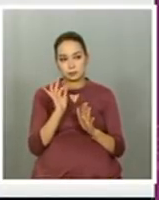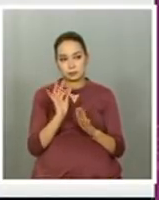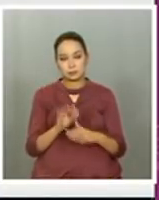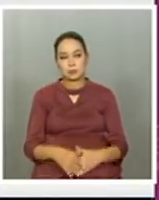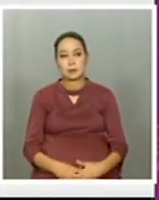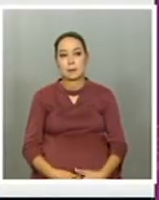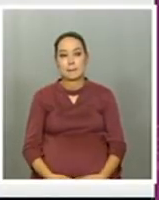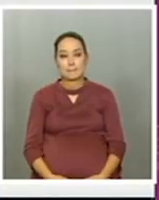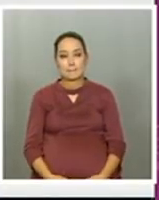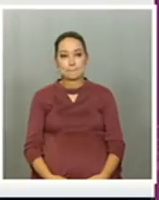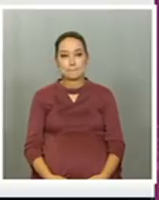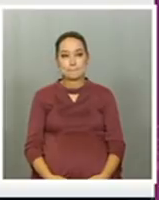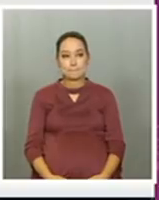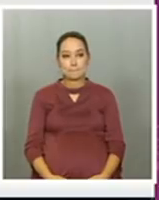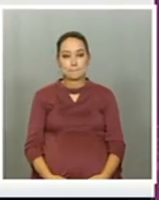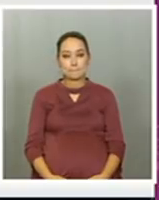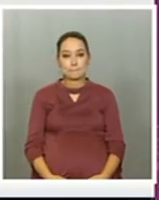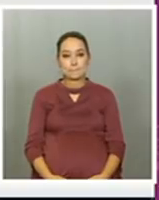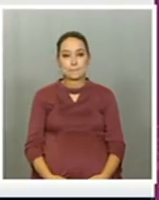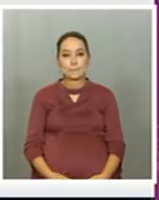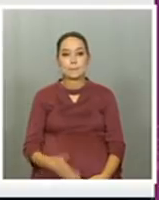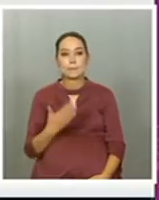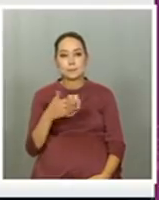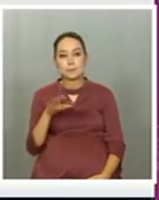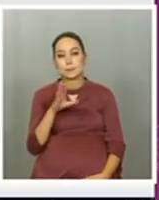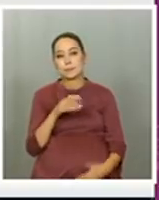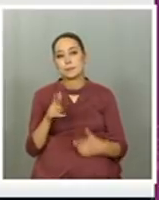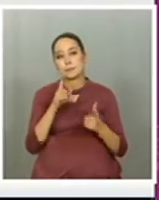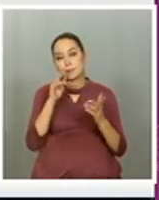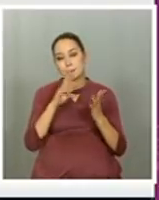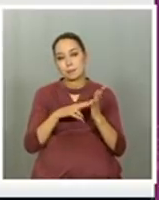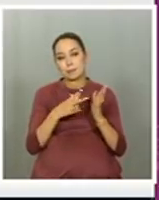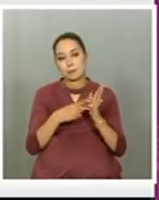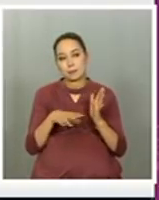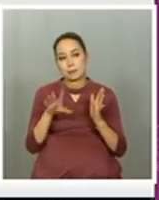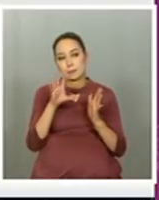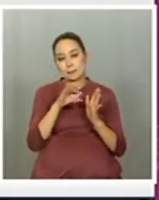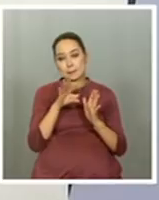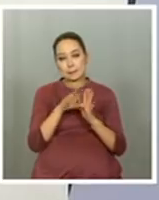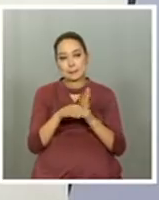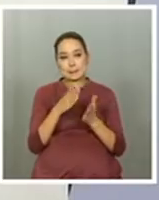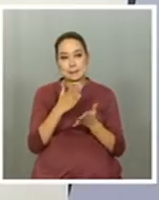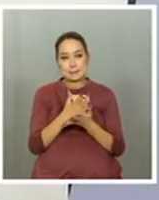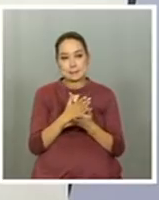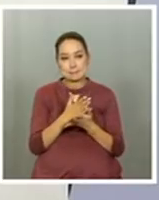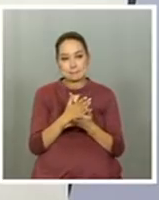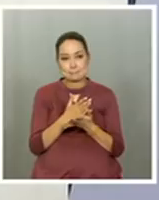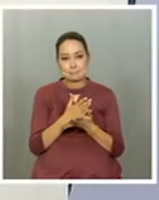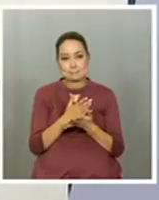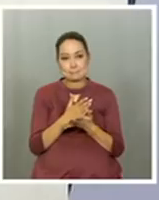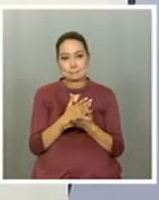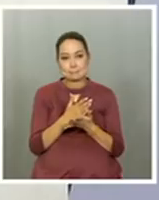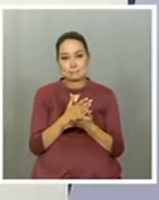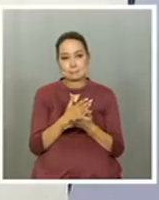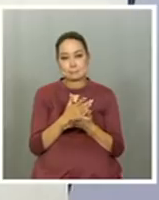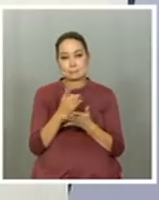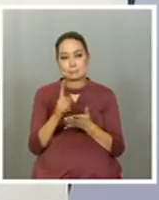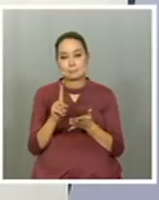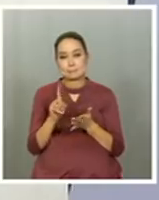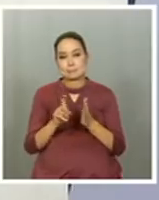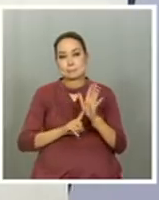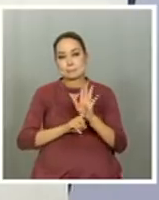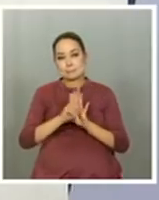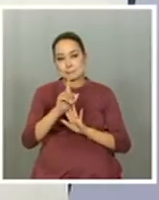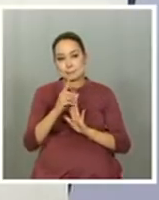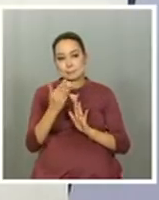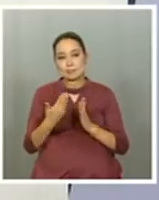алдыңғы дайындалған шаблон, яғни жобалардың тізімі тұрады, немесе жаңа жоба бастау батырмасын басу арқылы біз